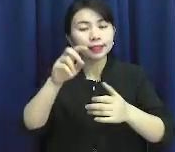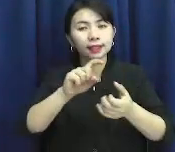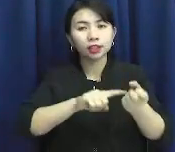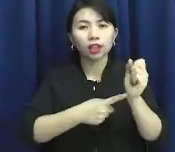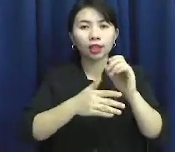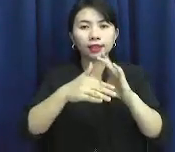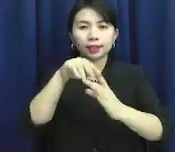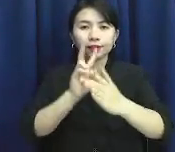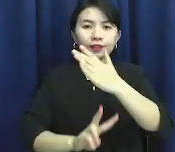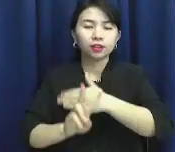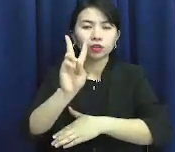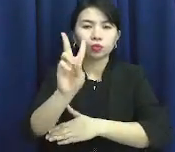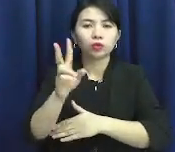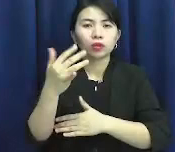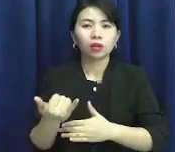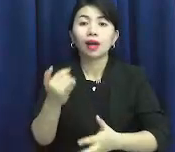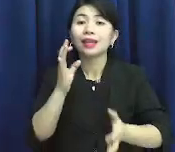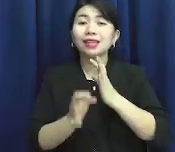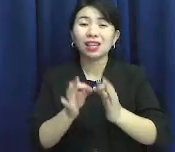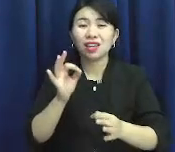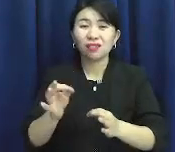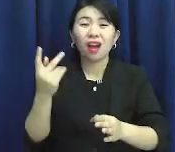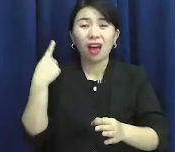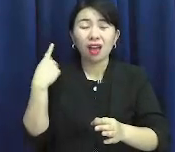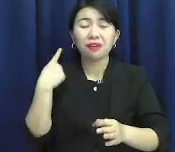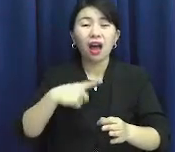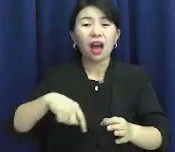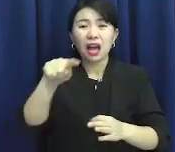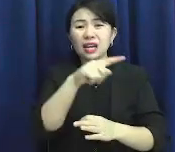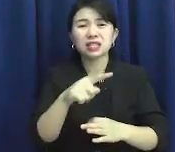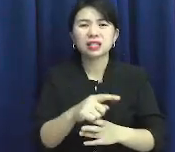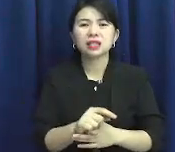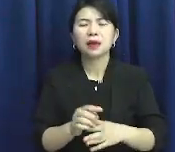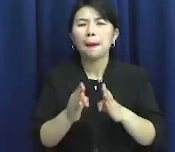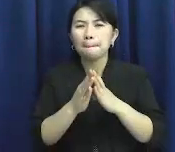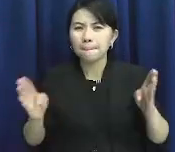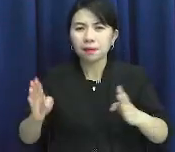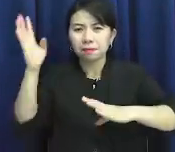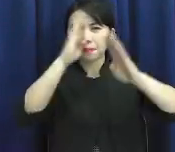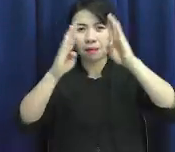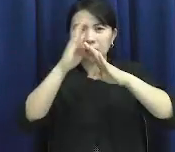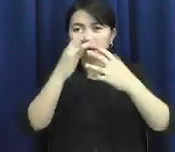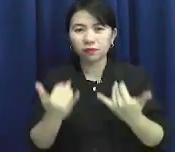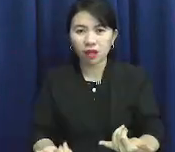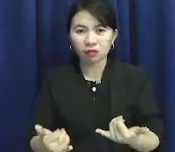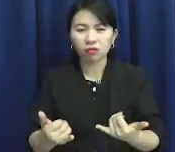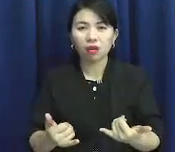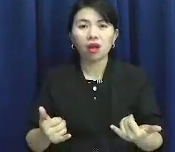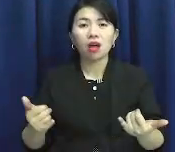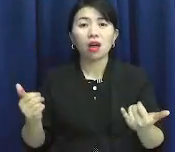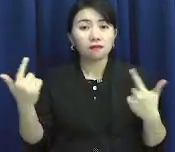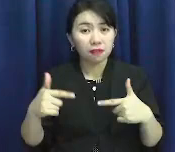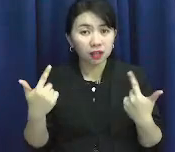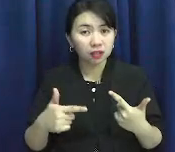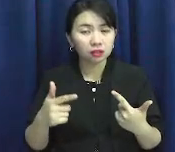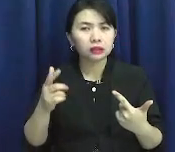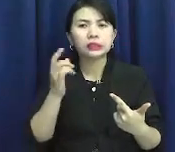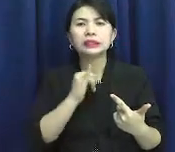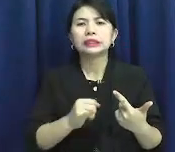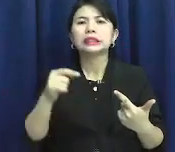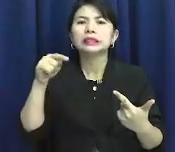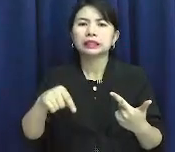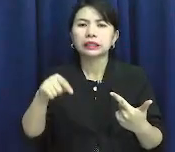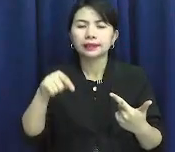Kung meron mang matinding laban kayo, young people, sa panahon natin ngayon, eto yung season na yun. Sino yung mas madalas nawawala